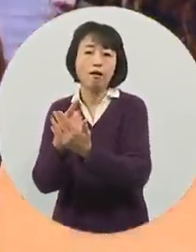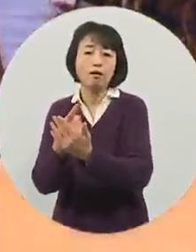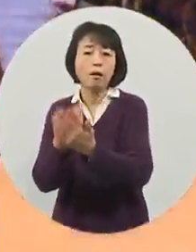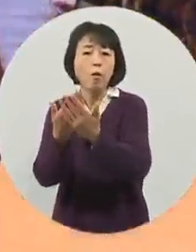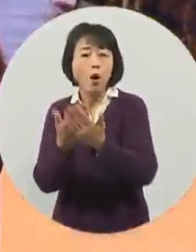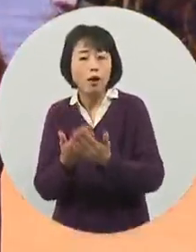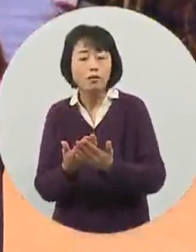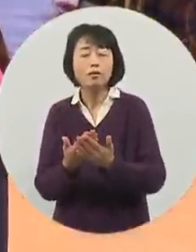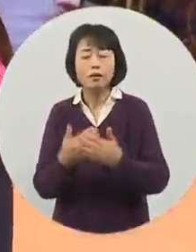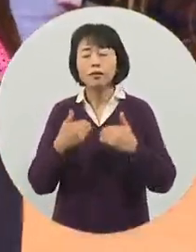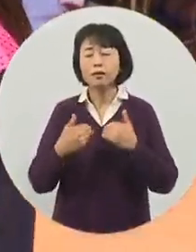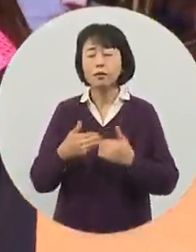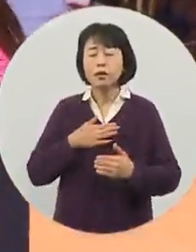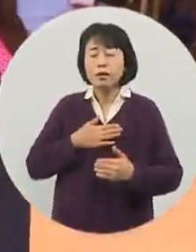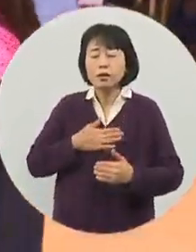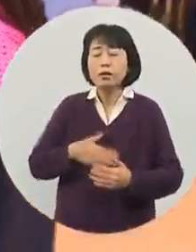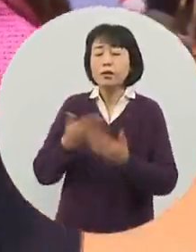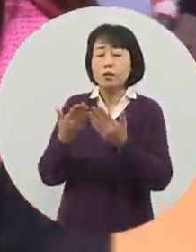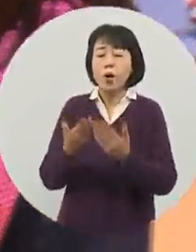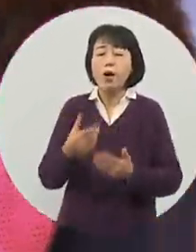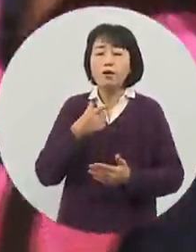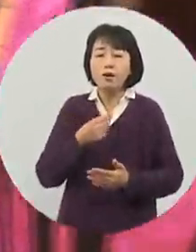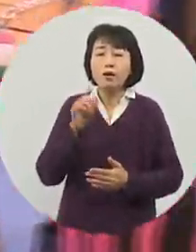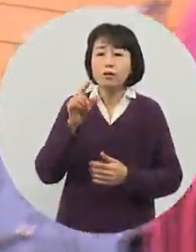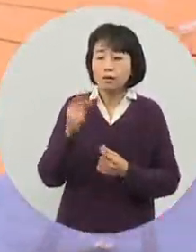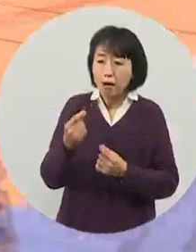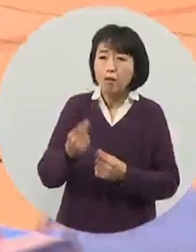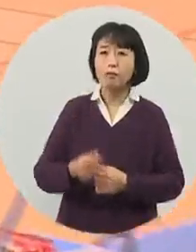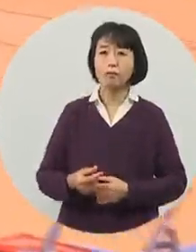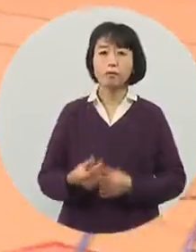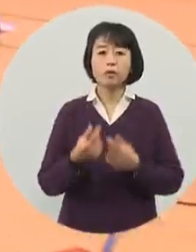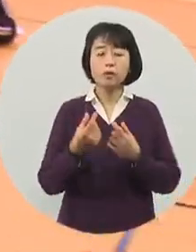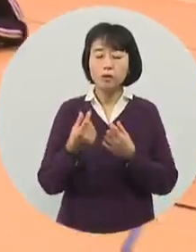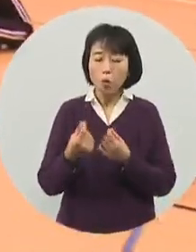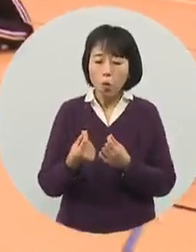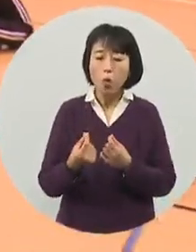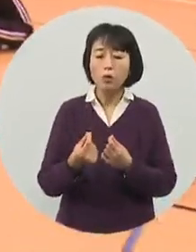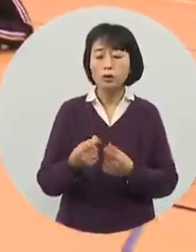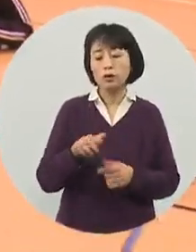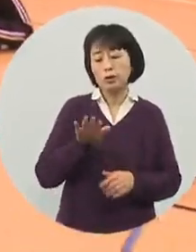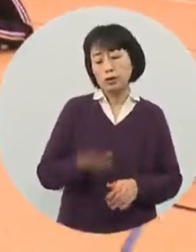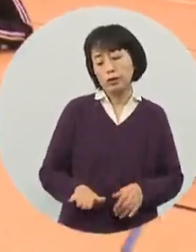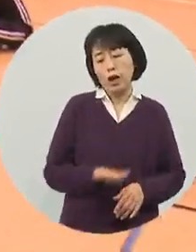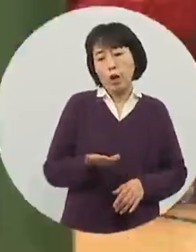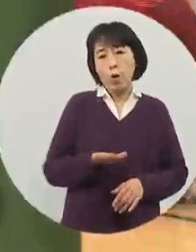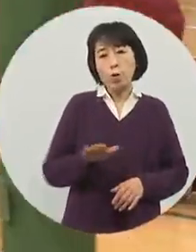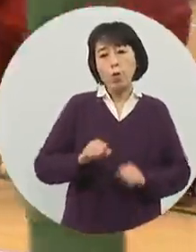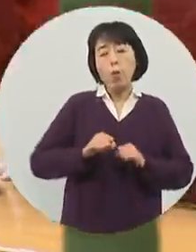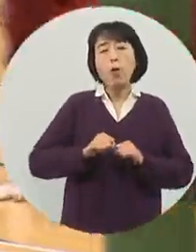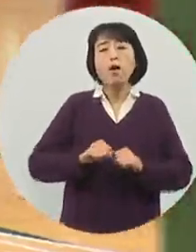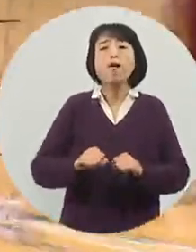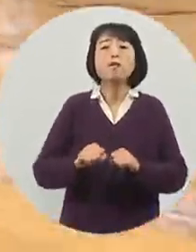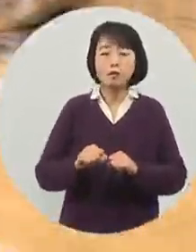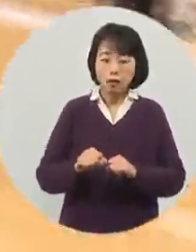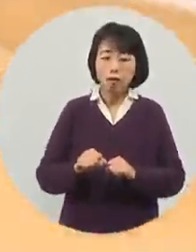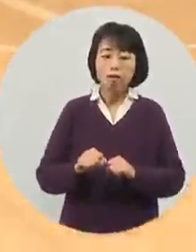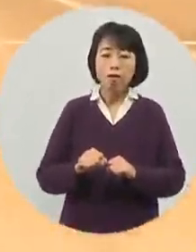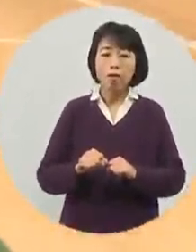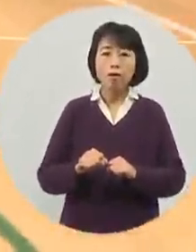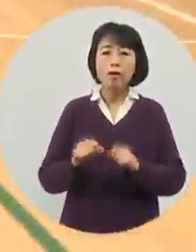きたいですよね。 そうですよね、うん、さっき小さいお子さんもやってましたけど、はい、ええ、結局